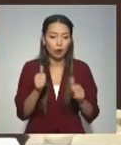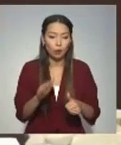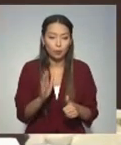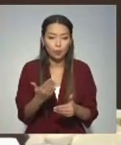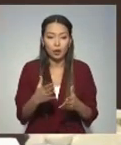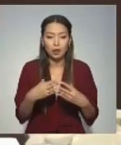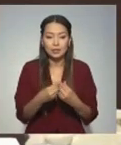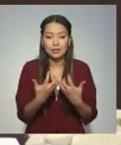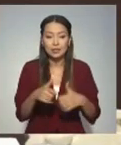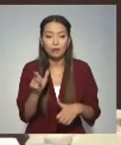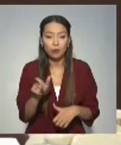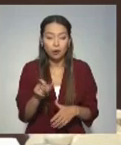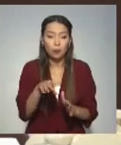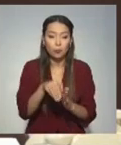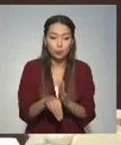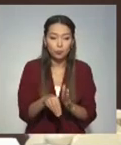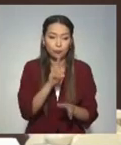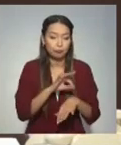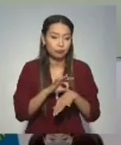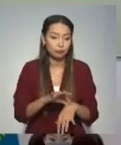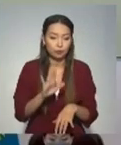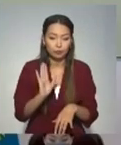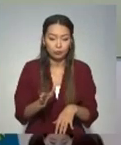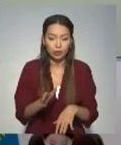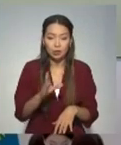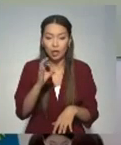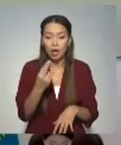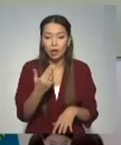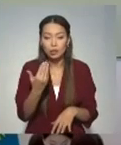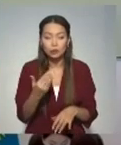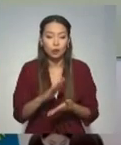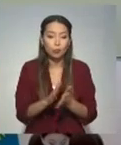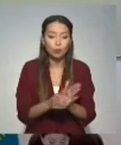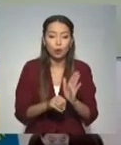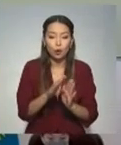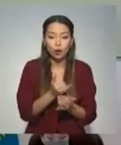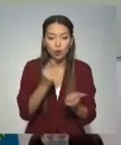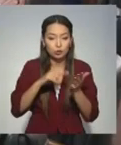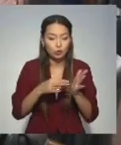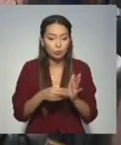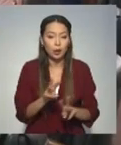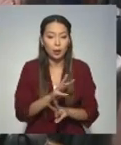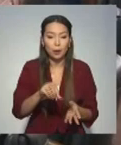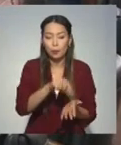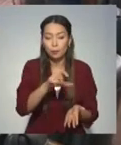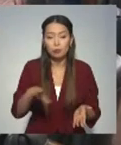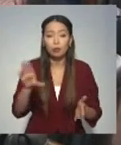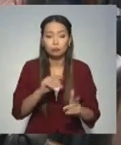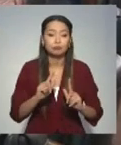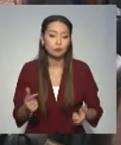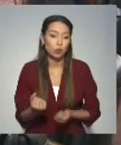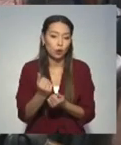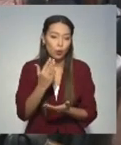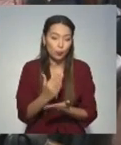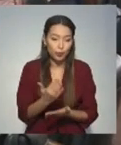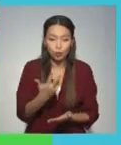отбасының цифрлық картасын енгізу арқылы жүзеге асырылады. Әлеуметтің әлеуетін арттыруға арналған жобаны үкімет мүшелері бір ауыздан мақұлдады. Оны